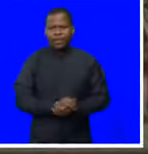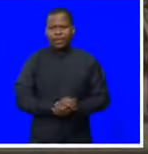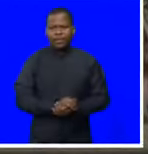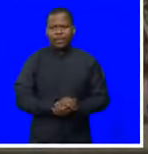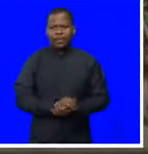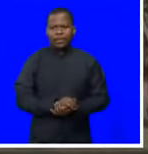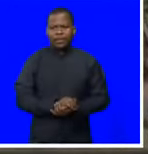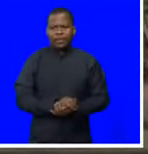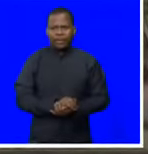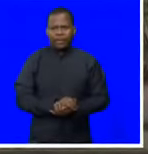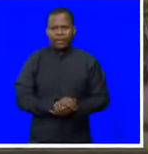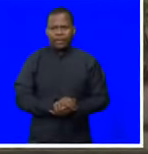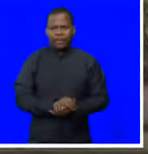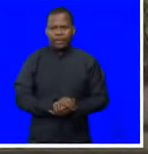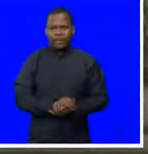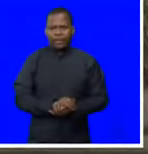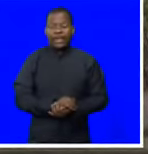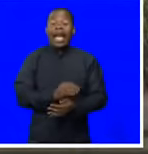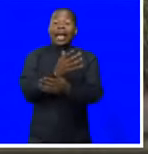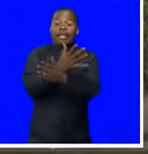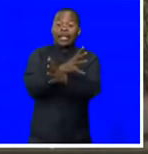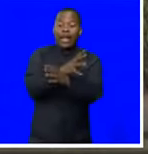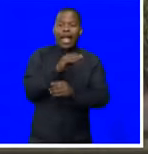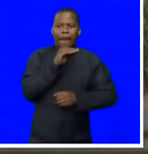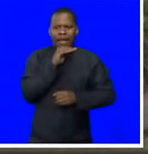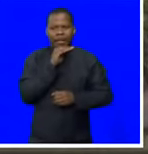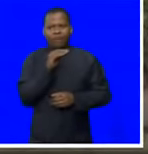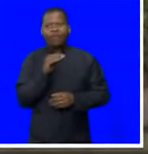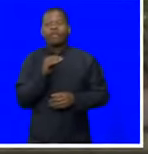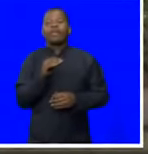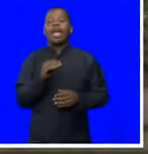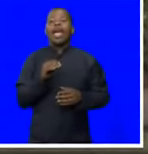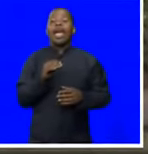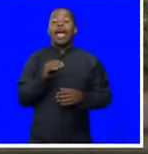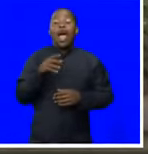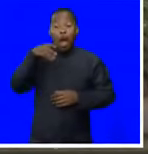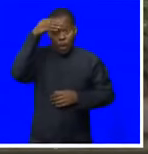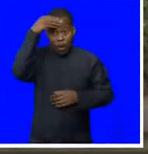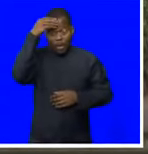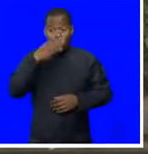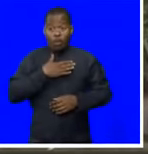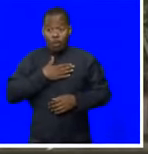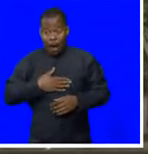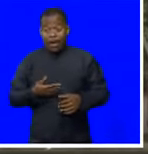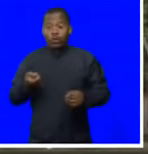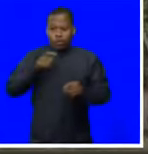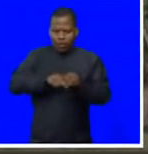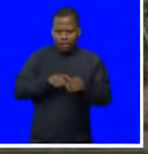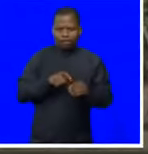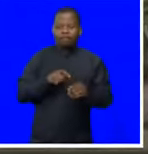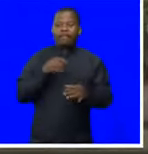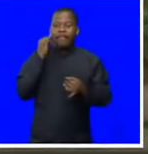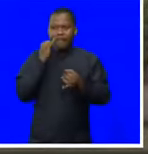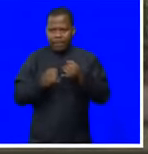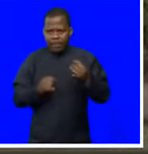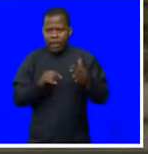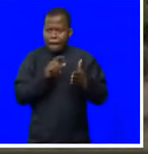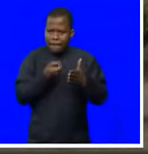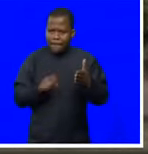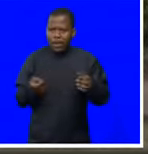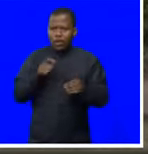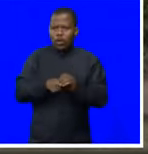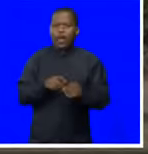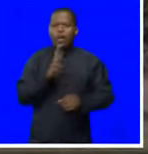sengiso sikhathi ke manje sekuthi batobhala lihlolo ngalowo msebenzi siya mema wonke umuntu lo wasifaka sicelo